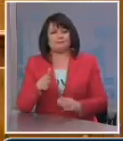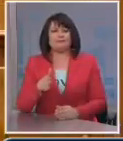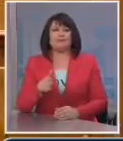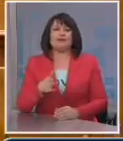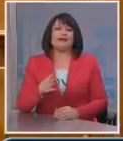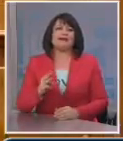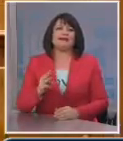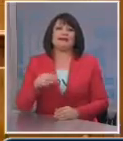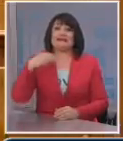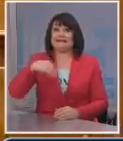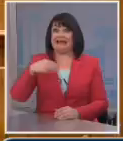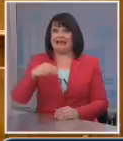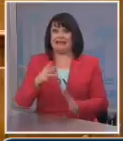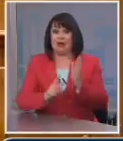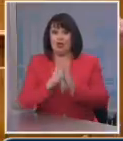12 Απριλίου,